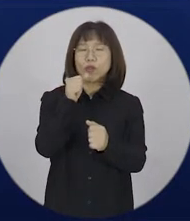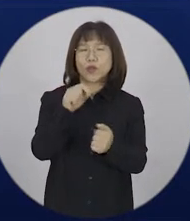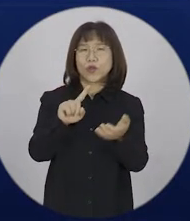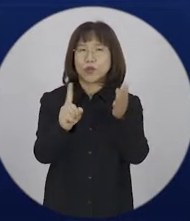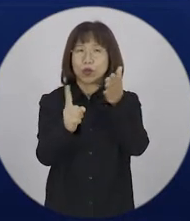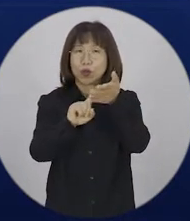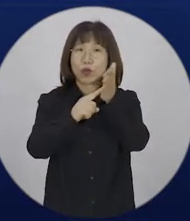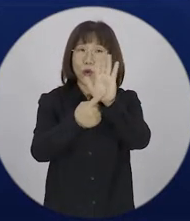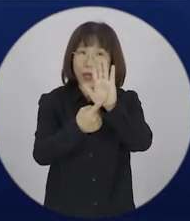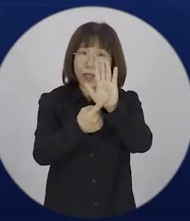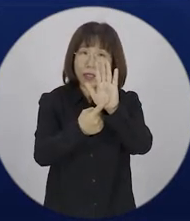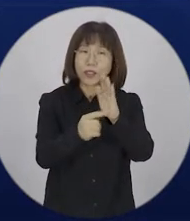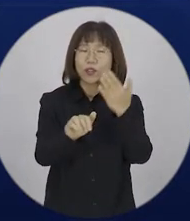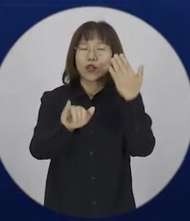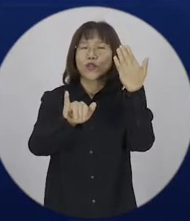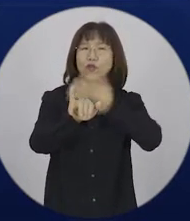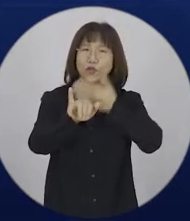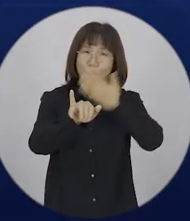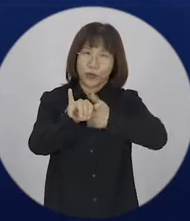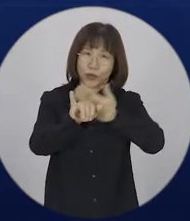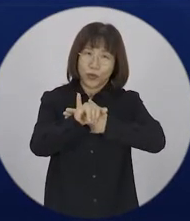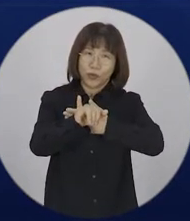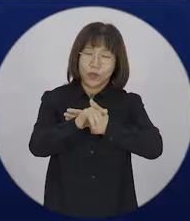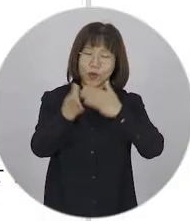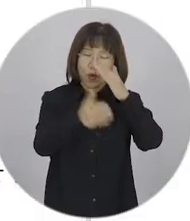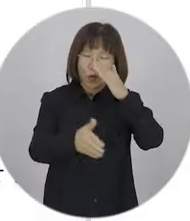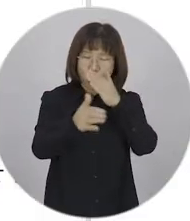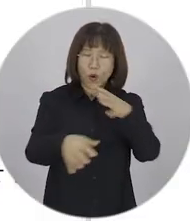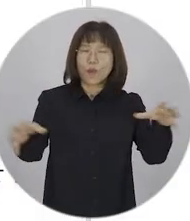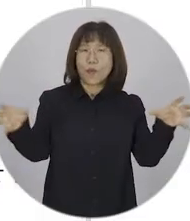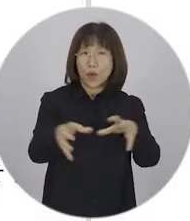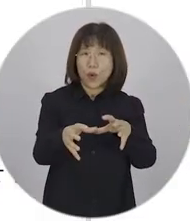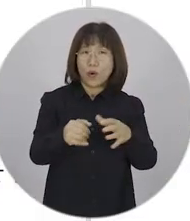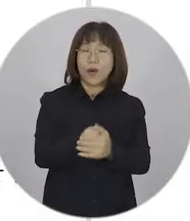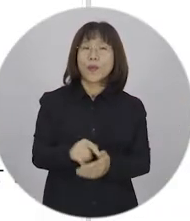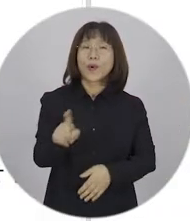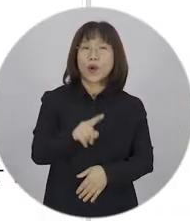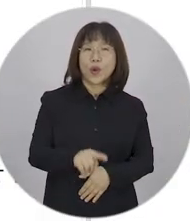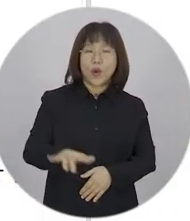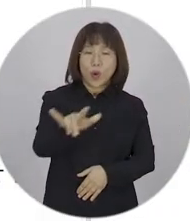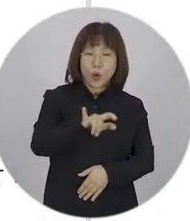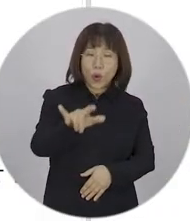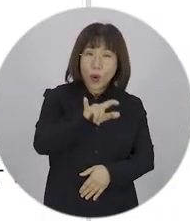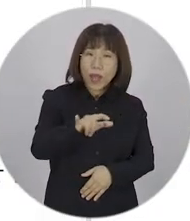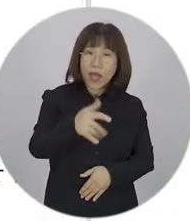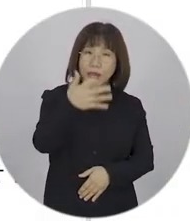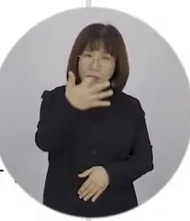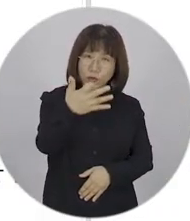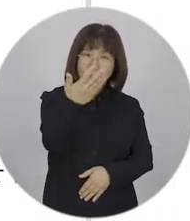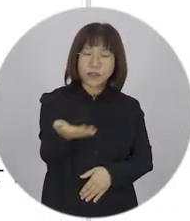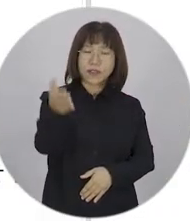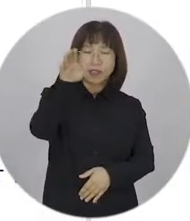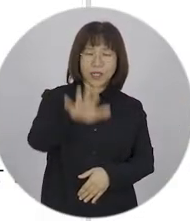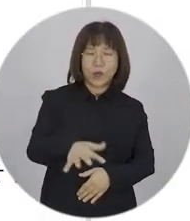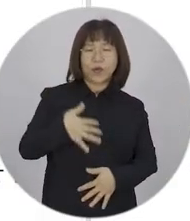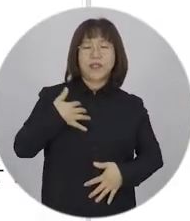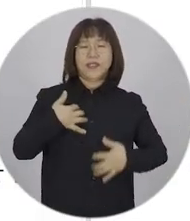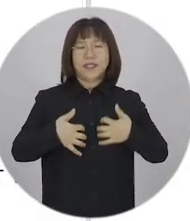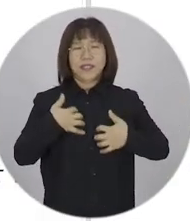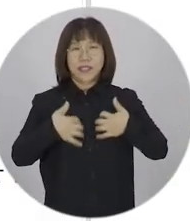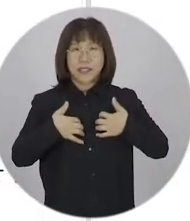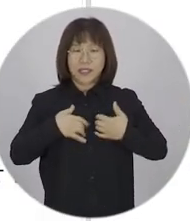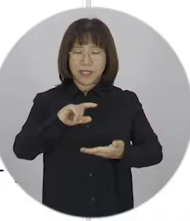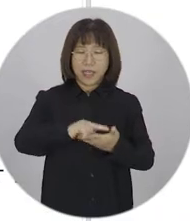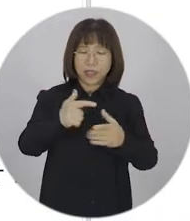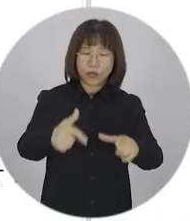문화관광 블로그 유튜브 공모전을 개최합니다. 공모 주제는 코로나19에도 즐길 수 있는 강서